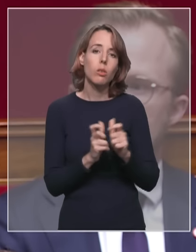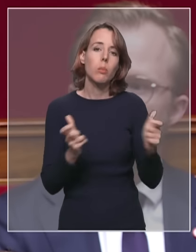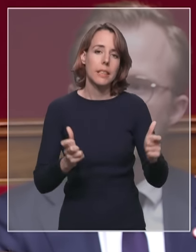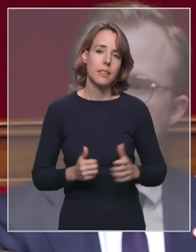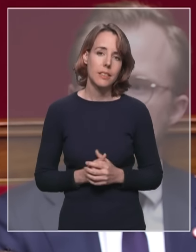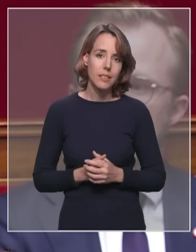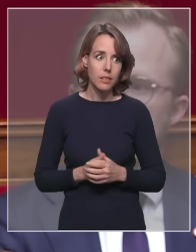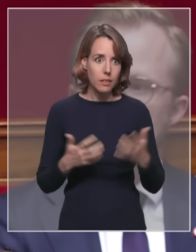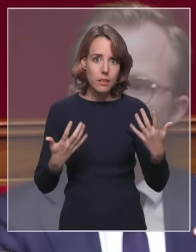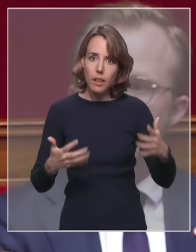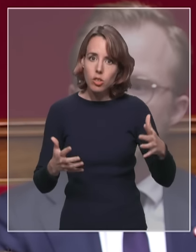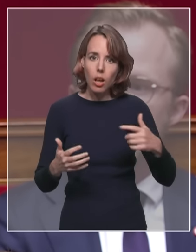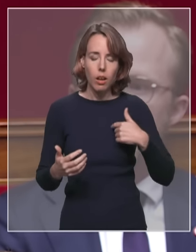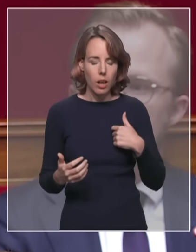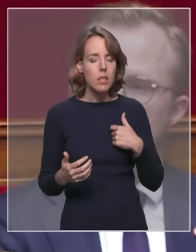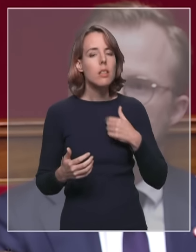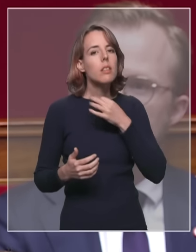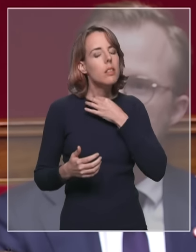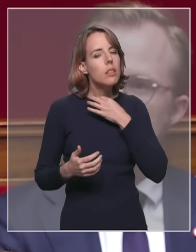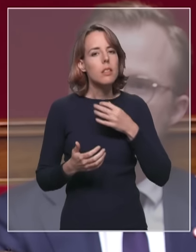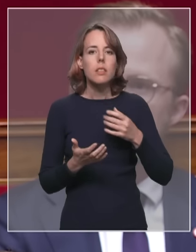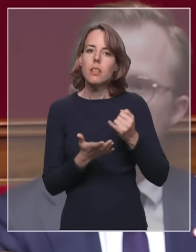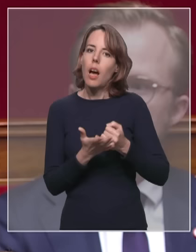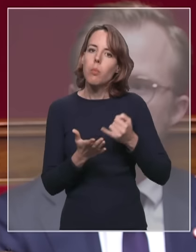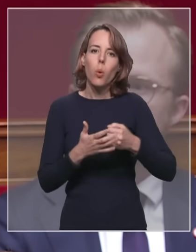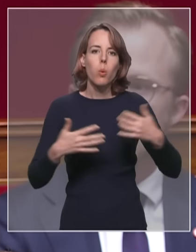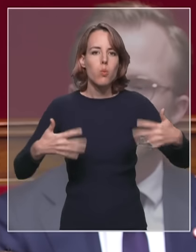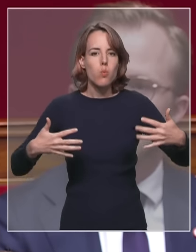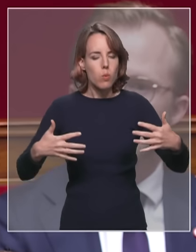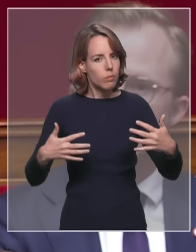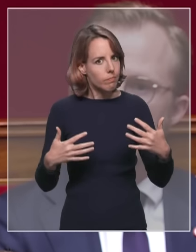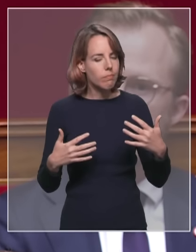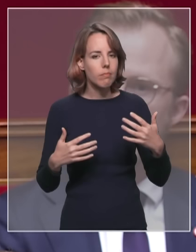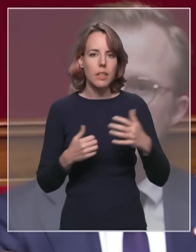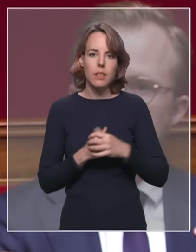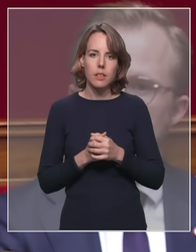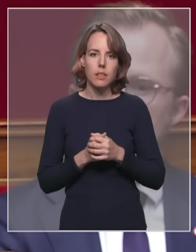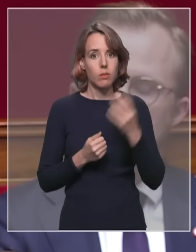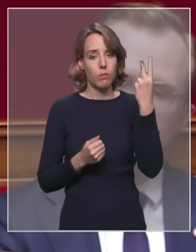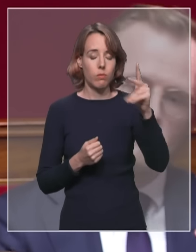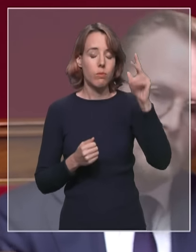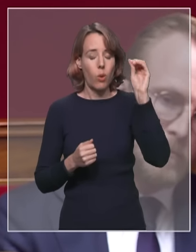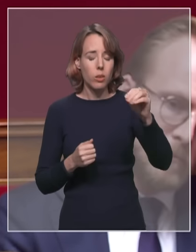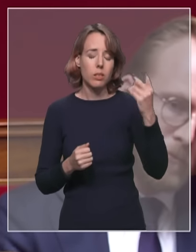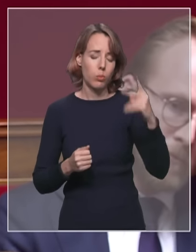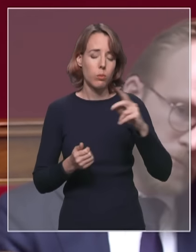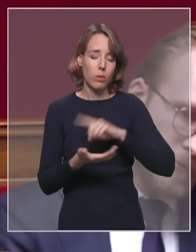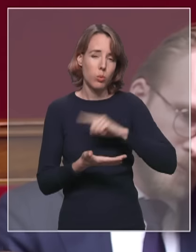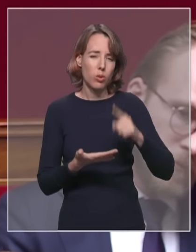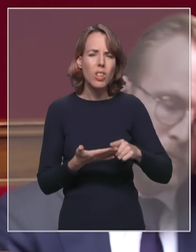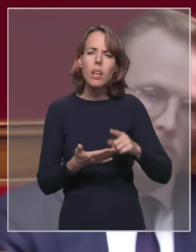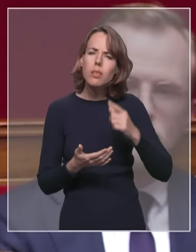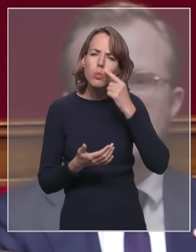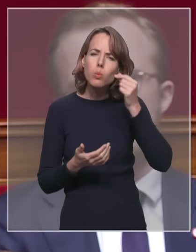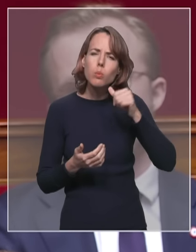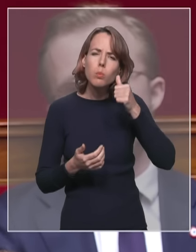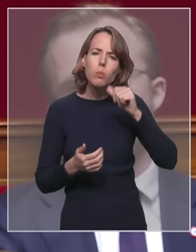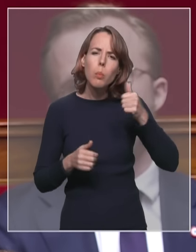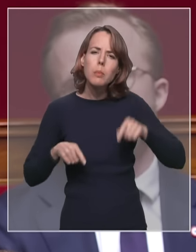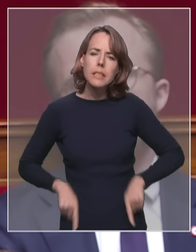qui sont déjà bien matraqués fiscalement par votre budget. Monsieur le Premier ministre, renoncez à cette